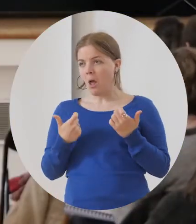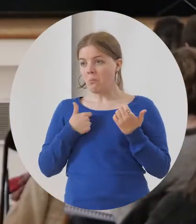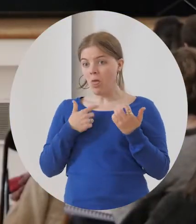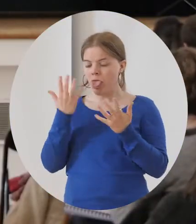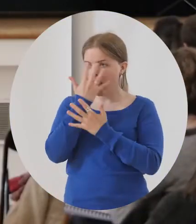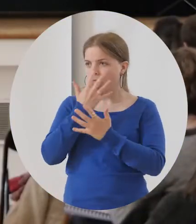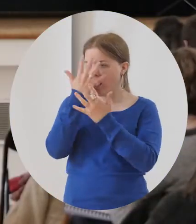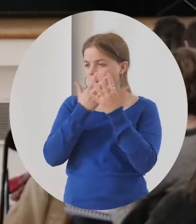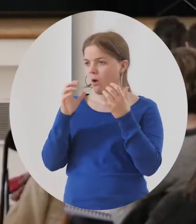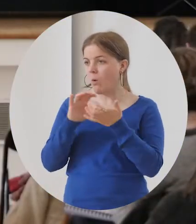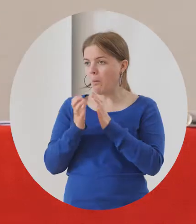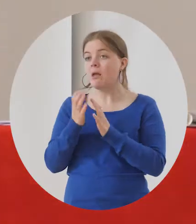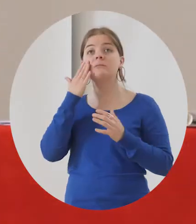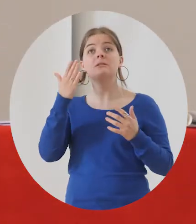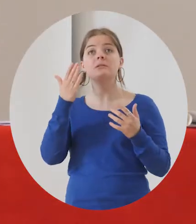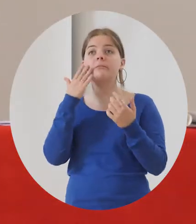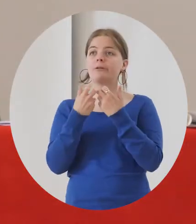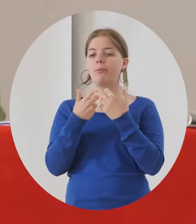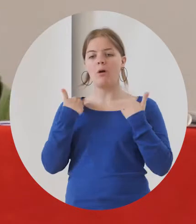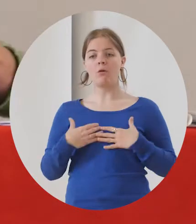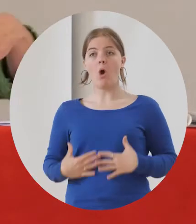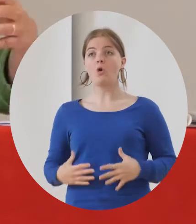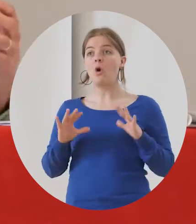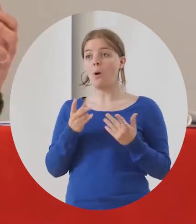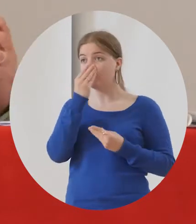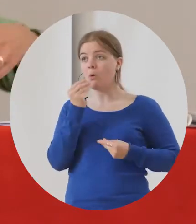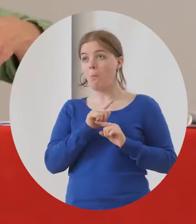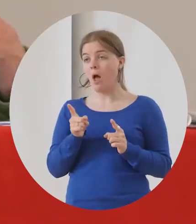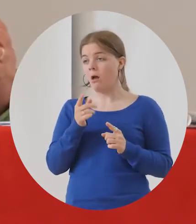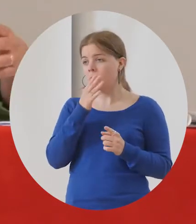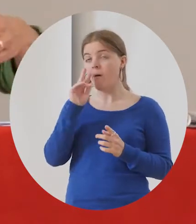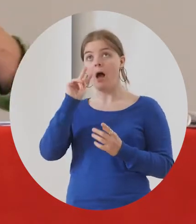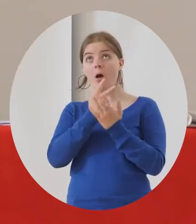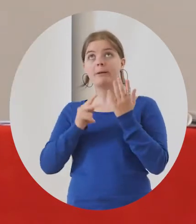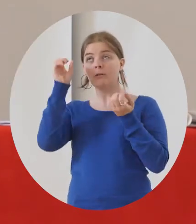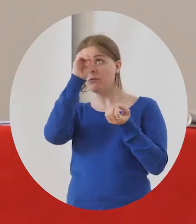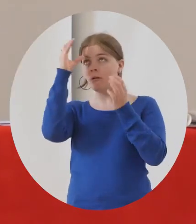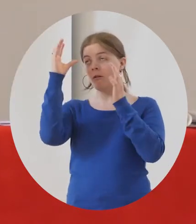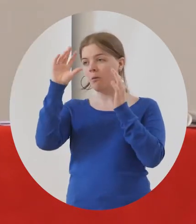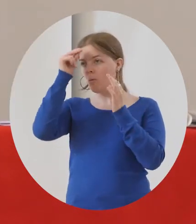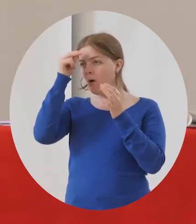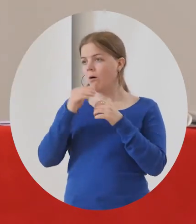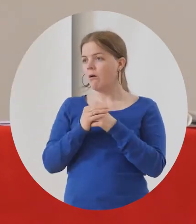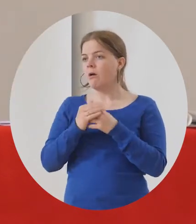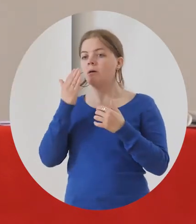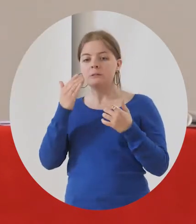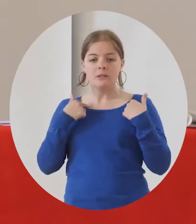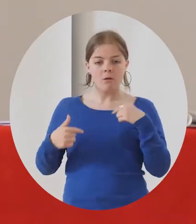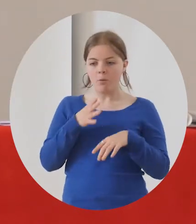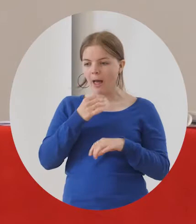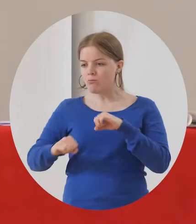pas se le représenter. Que si on ne se voit pas bouger, si on ne voit pas bouger les segments de son corps, on ne peut pas non plus les